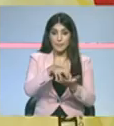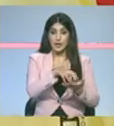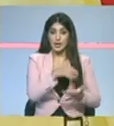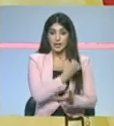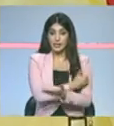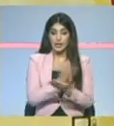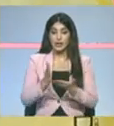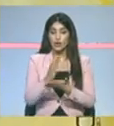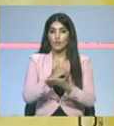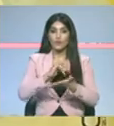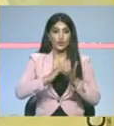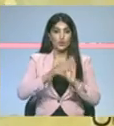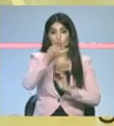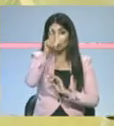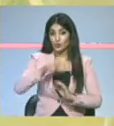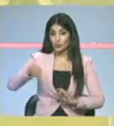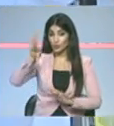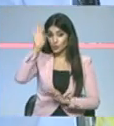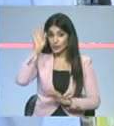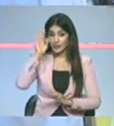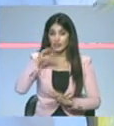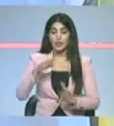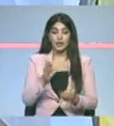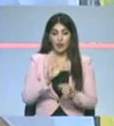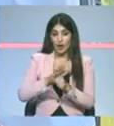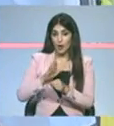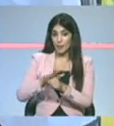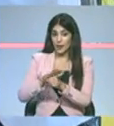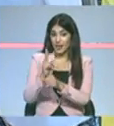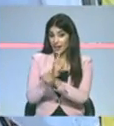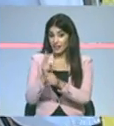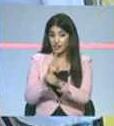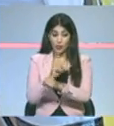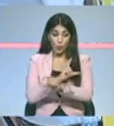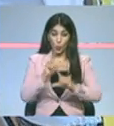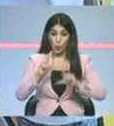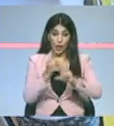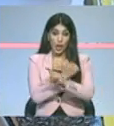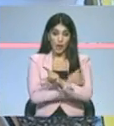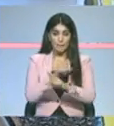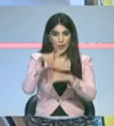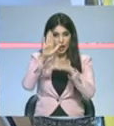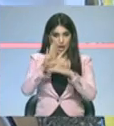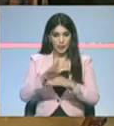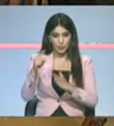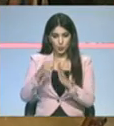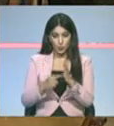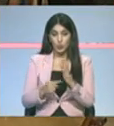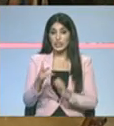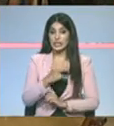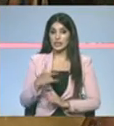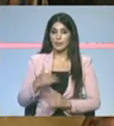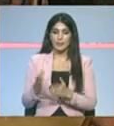الموزعة على مختلف جهات الجمهورية إلى التخلص من هذه النفايات وفقا لشروط حفظ الصحة.